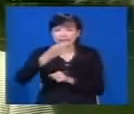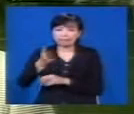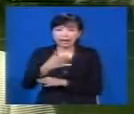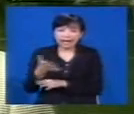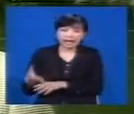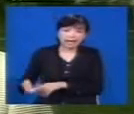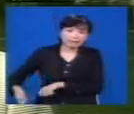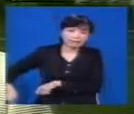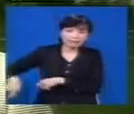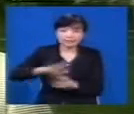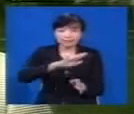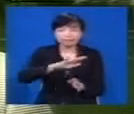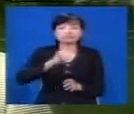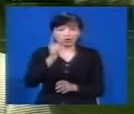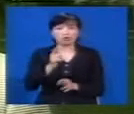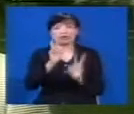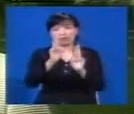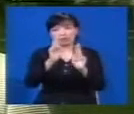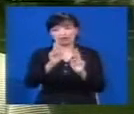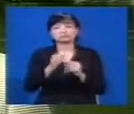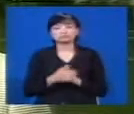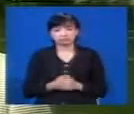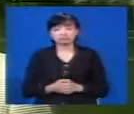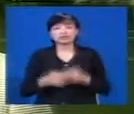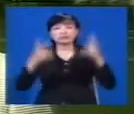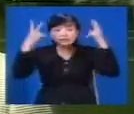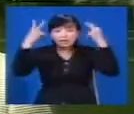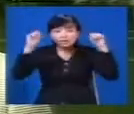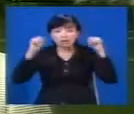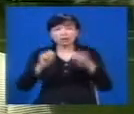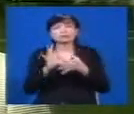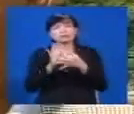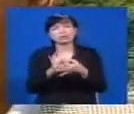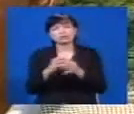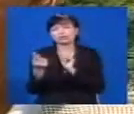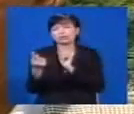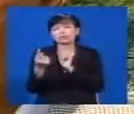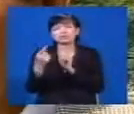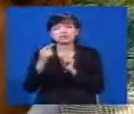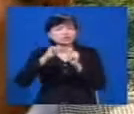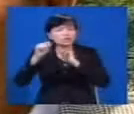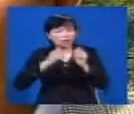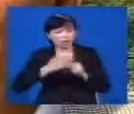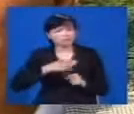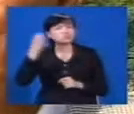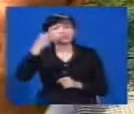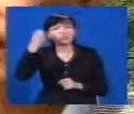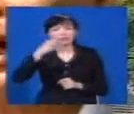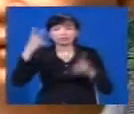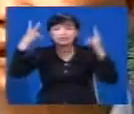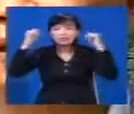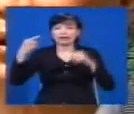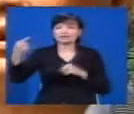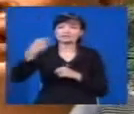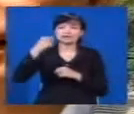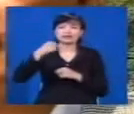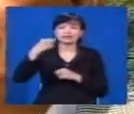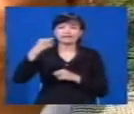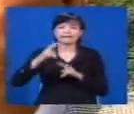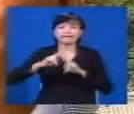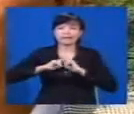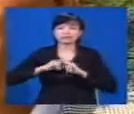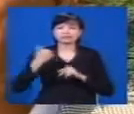ฐมนตรีเองเนี่ยท่านเป็นห่วงมากนะครับท่านติดต่อกับผมทุกวันท่านนายกก็สั่งเองนะฮะอย่างเช่นกองทัพเงี้ยท่านนายกจะสั่งเ